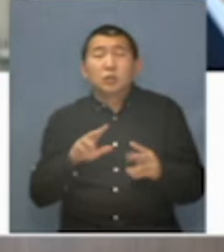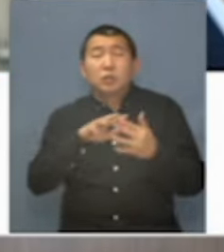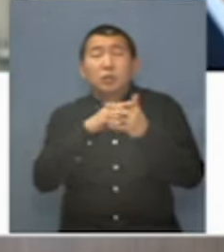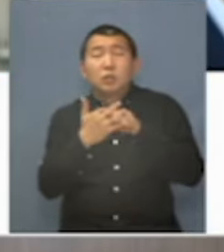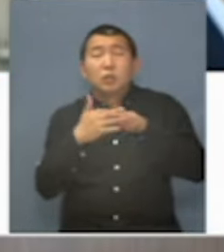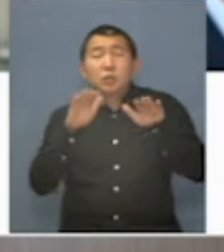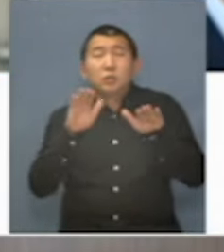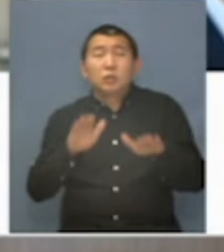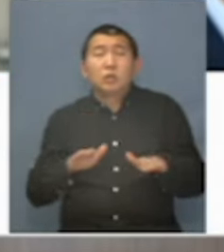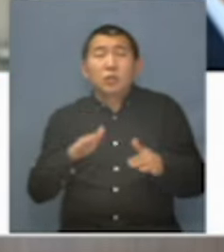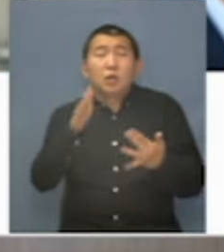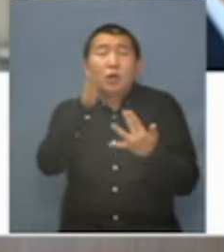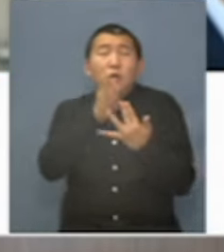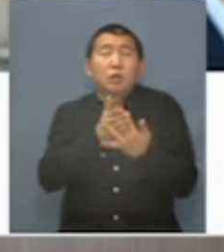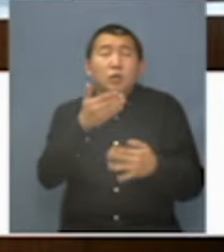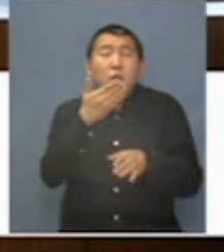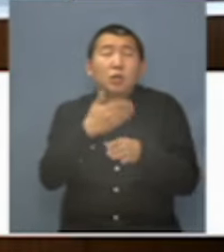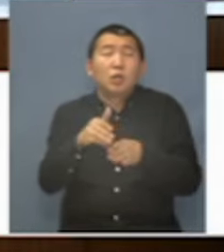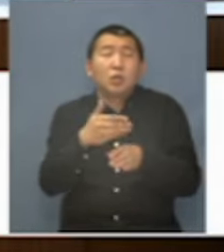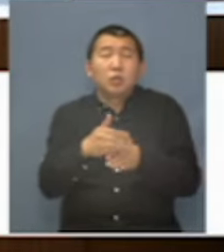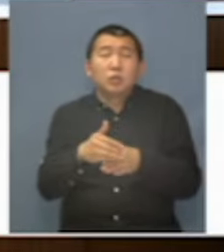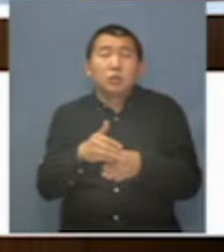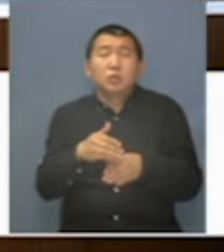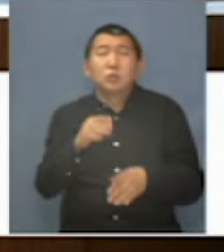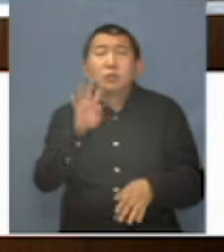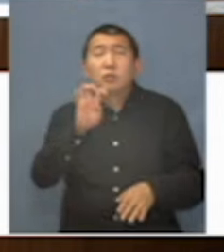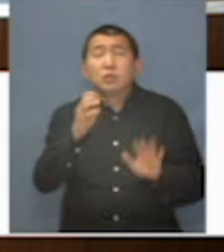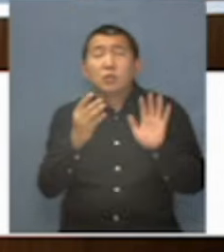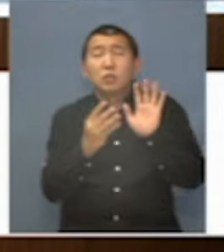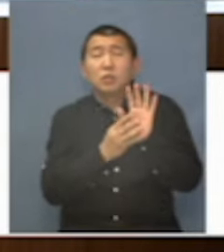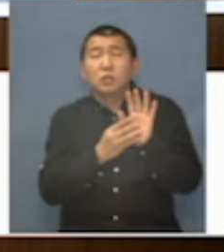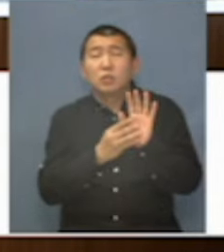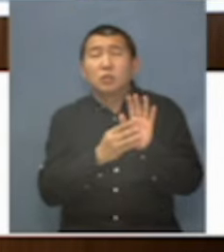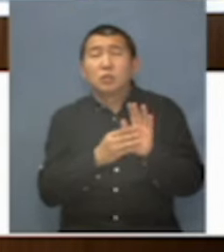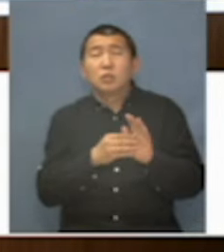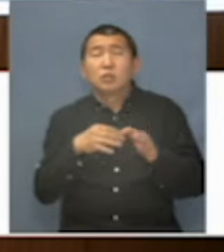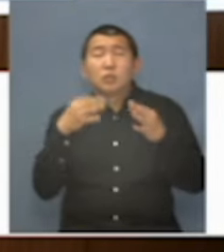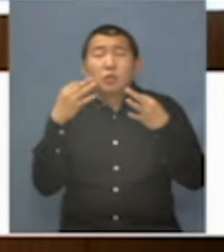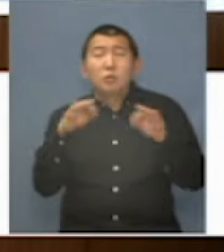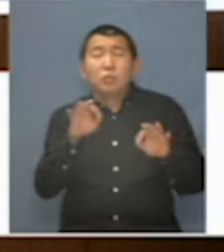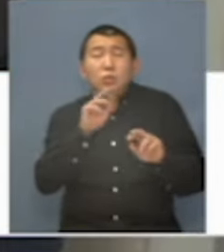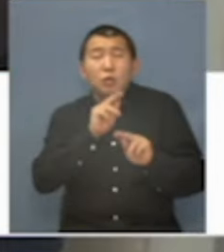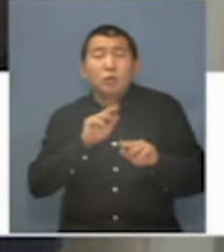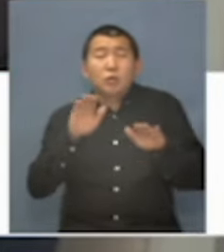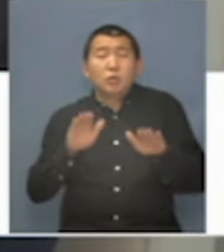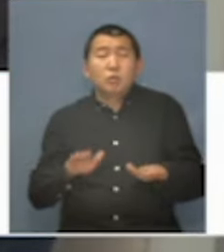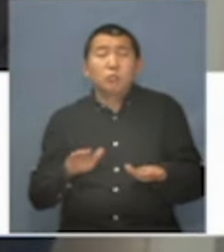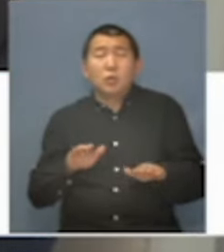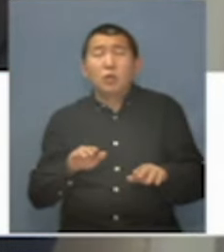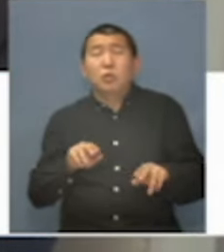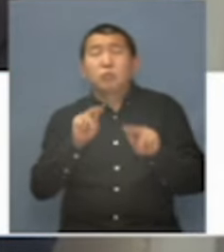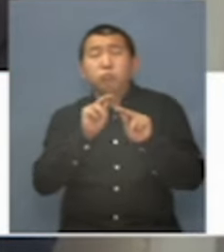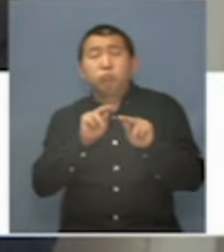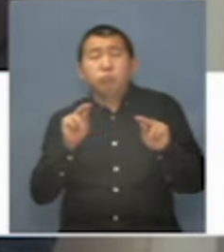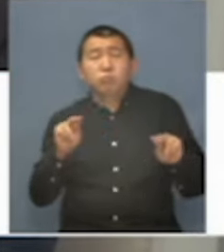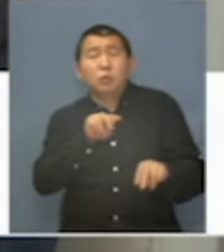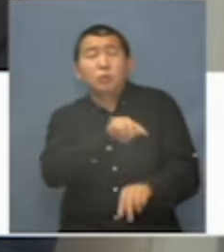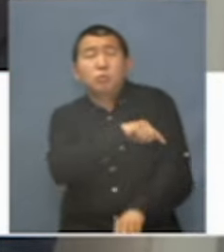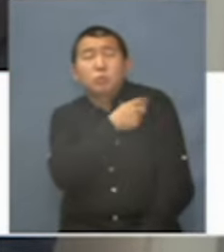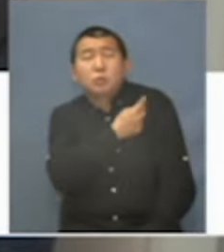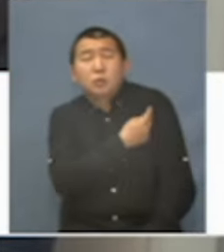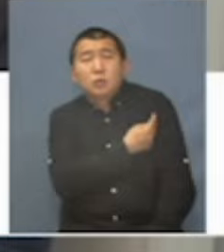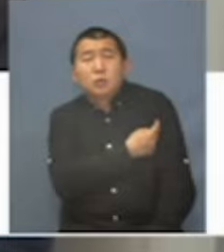кредитования на приобретение жилья. Всего имеется 409 вакансий в сферах образования, здравоохранения, ЧС, координации